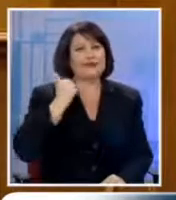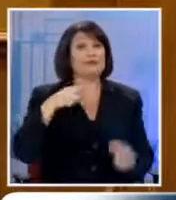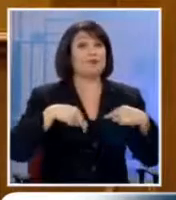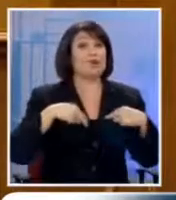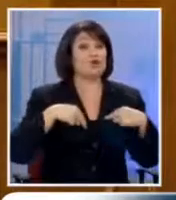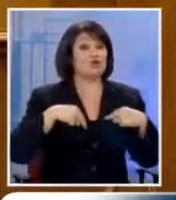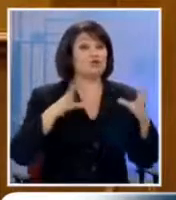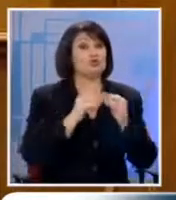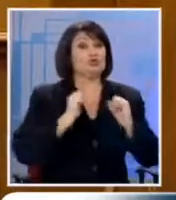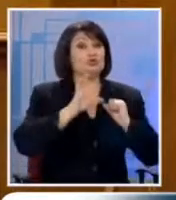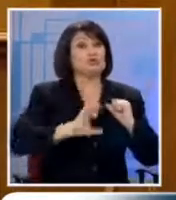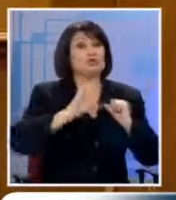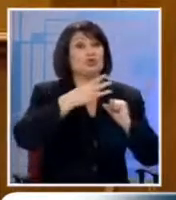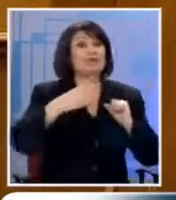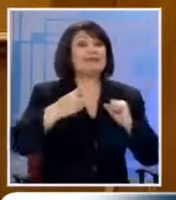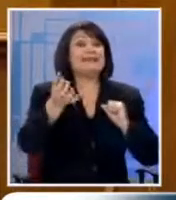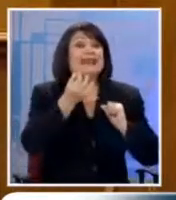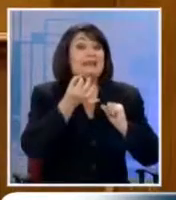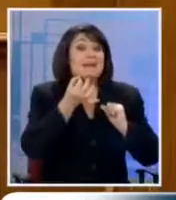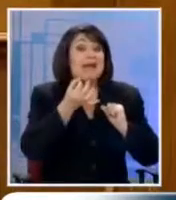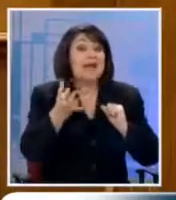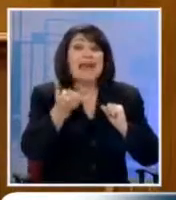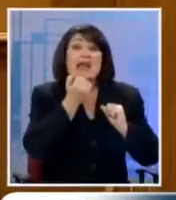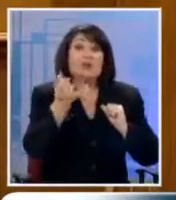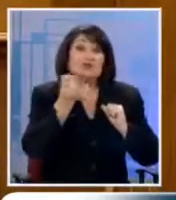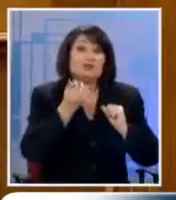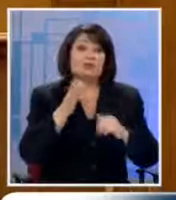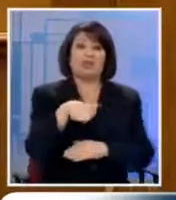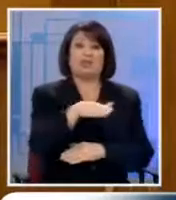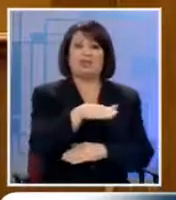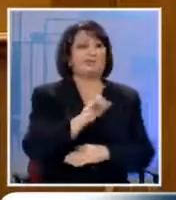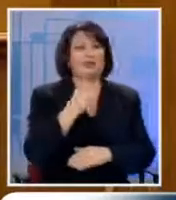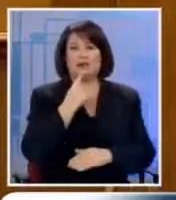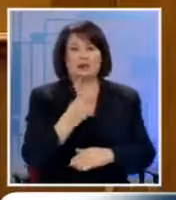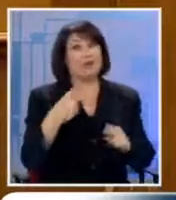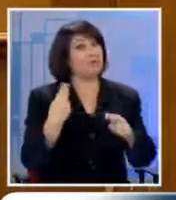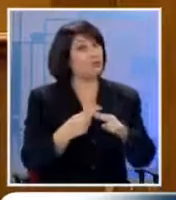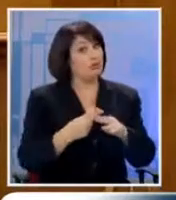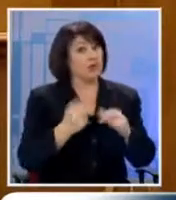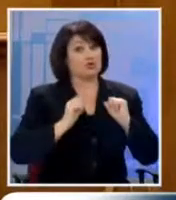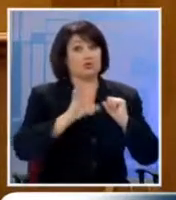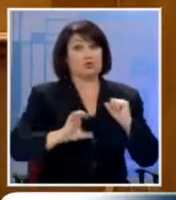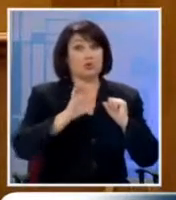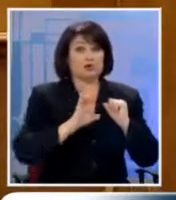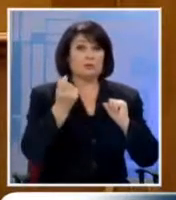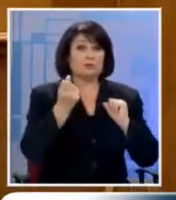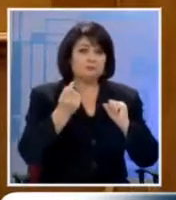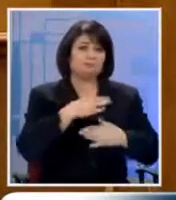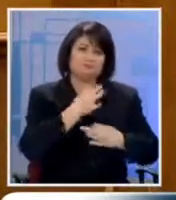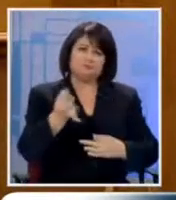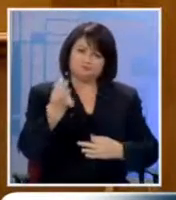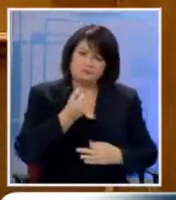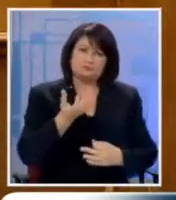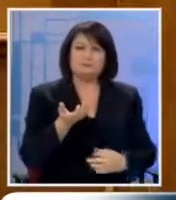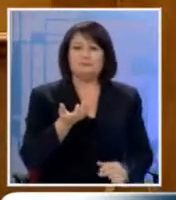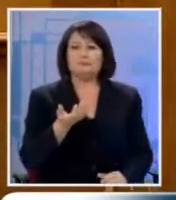Υπουργός τη θέση του ΣΥΡΙΖΑ. Δεν έχουμε καμιά διάθεση υποτίμηση της σπουδαιότητας του τουρισμού, όμως εδώ μιλούν οι λίγοι